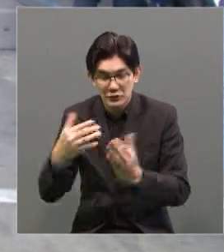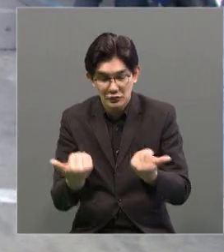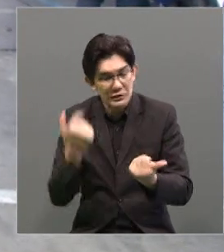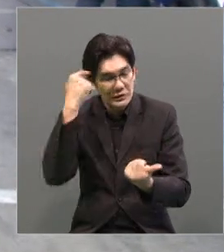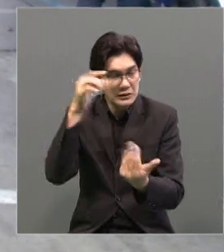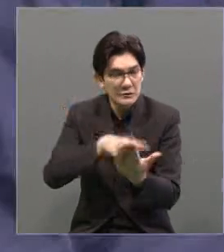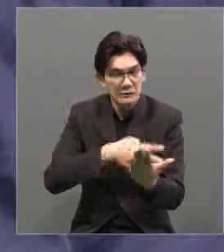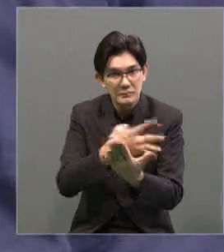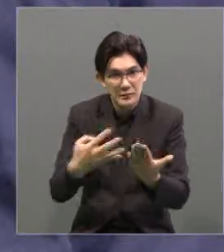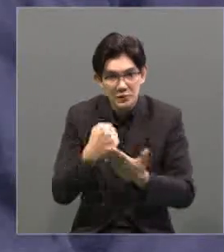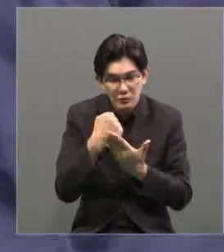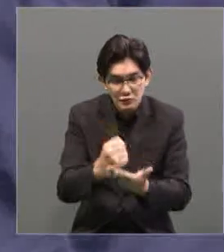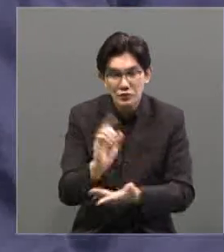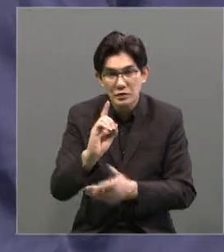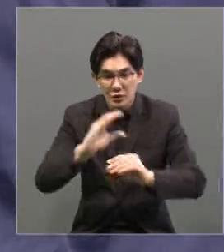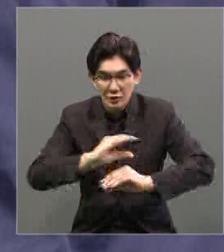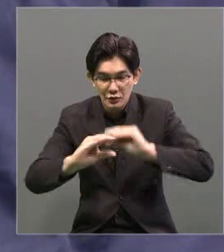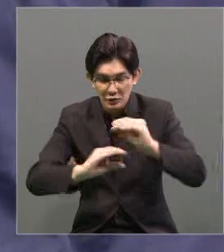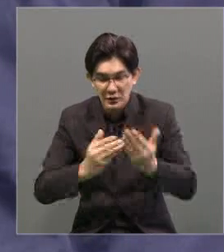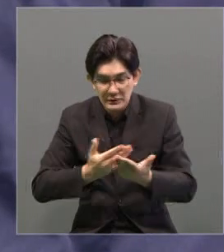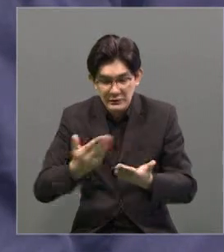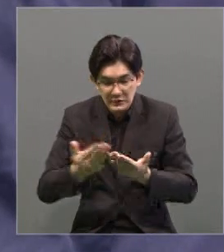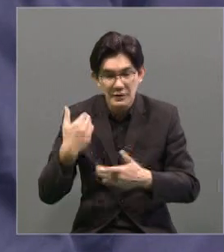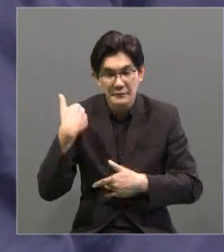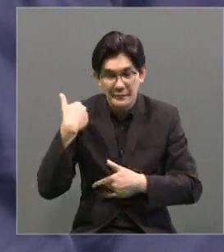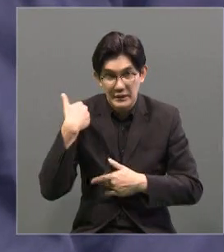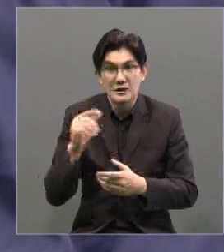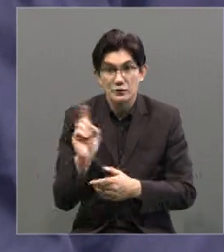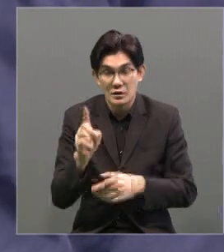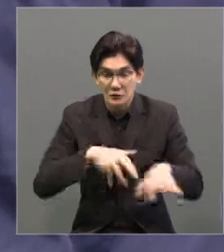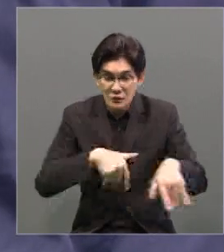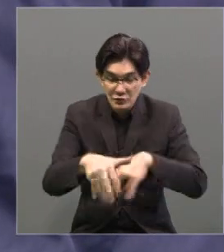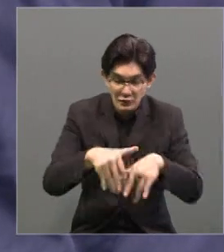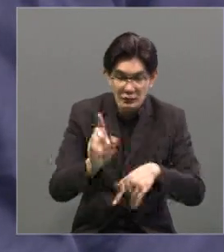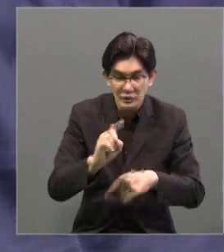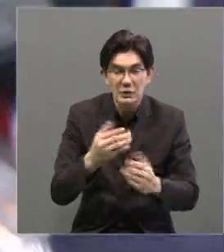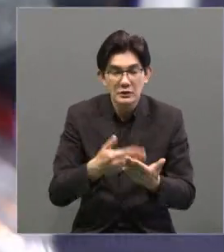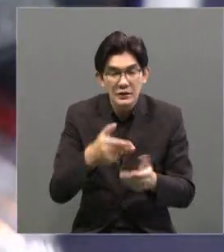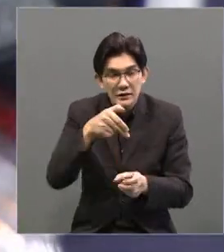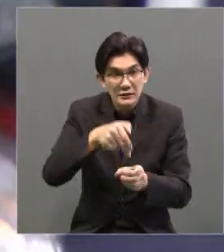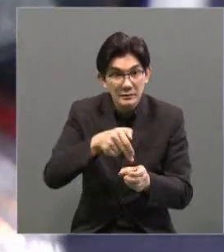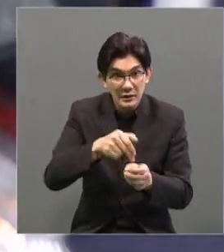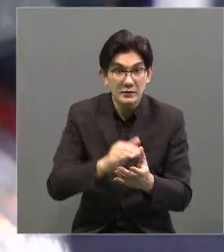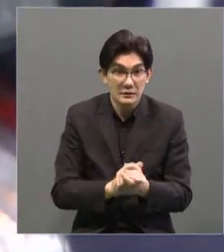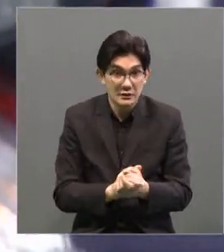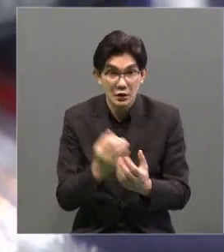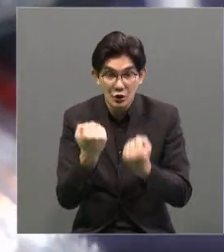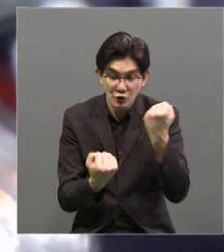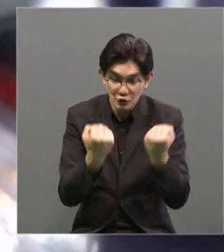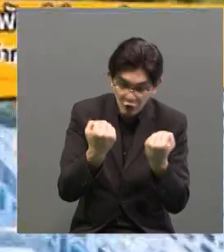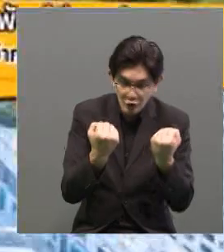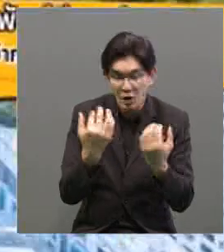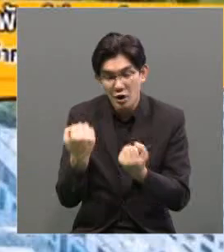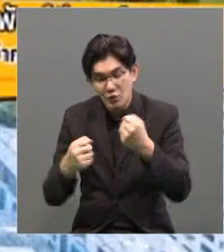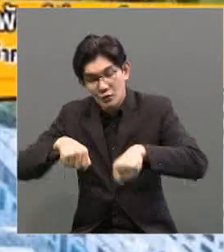อนนี้มีมาตรการช่วยเหลือนะคะผ่านโครงการช้อปดีมีคืนค่ะที่จะให้ประชาชนเนี่ยนำค่าน้ำมันเชื้อเพลิงทั้งรถยนต์ห